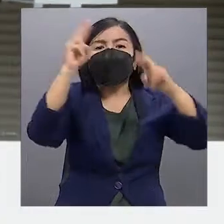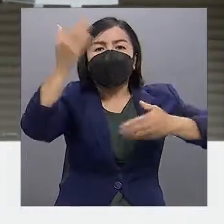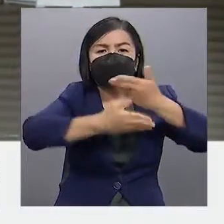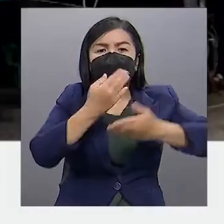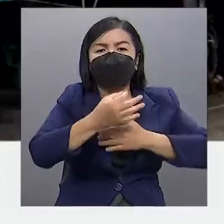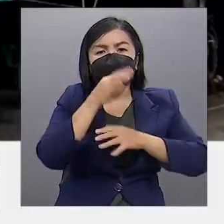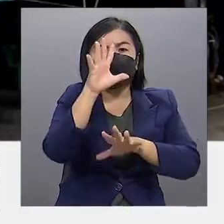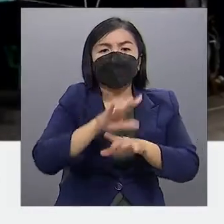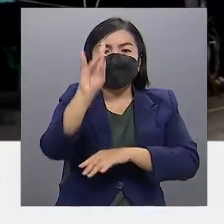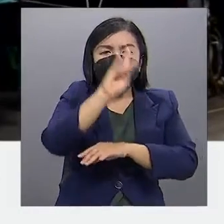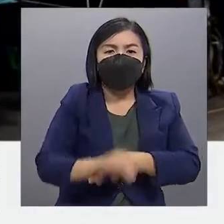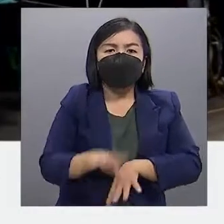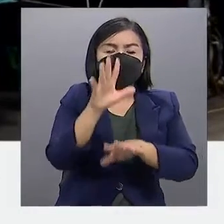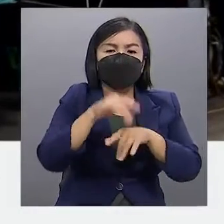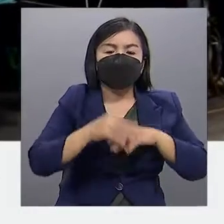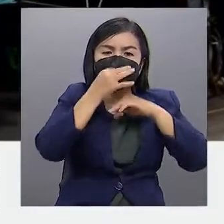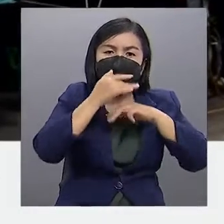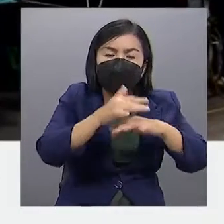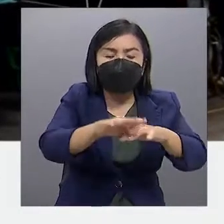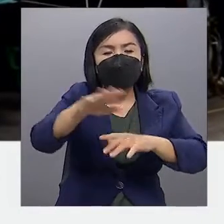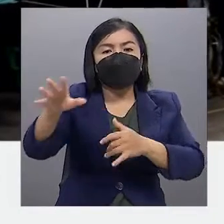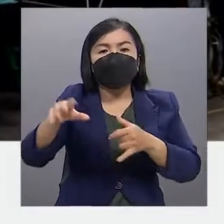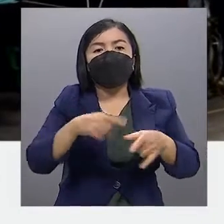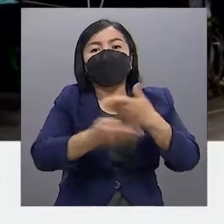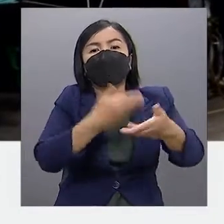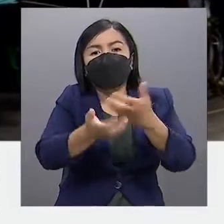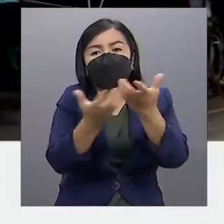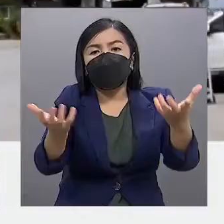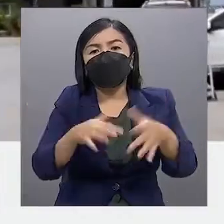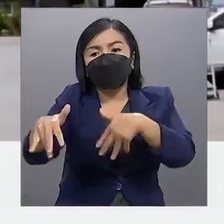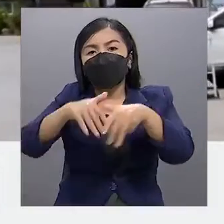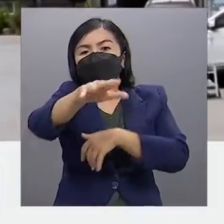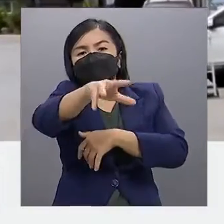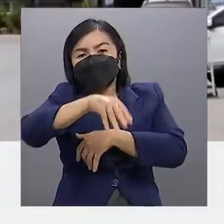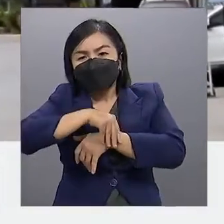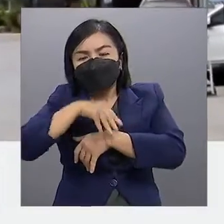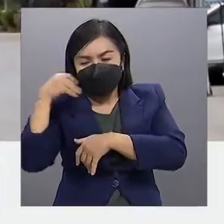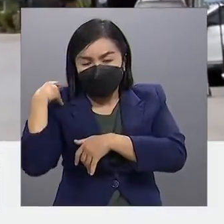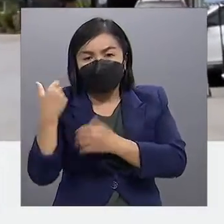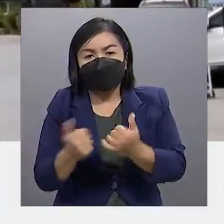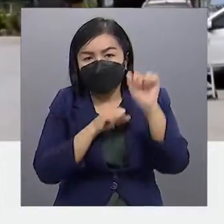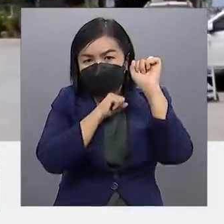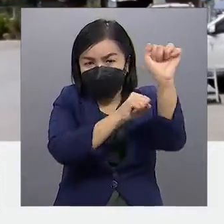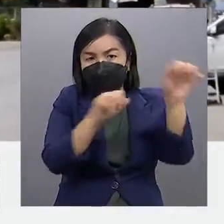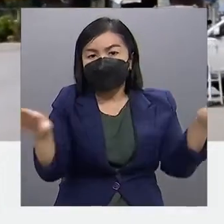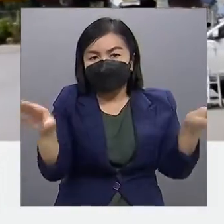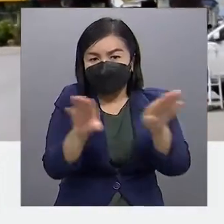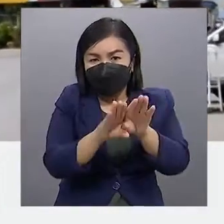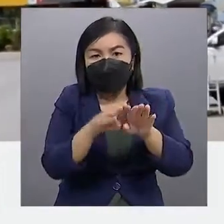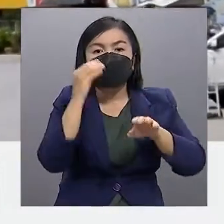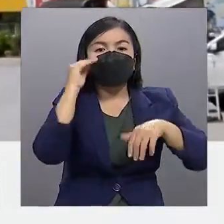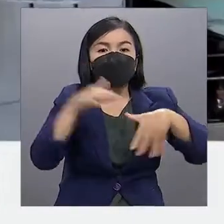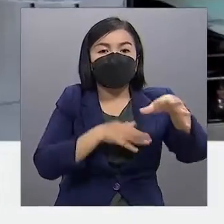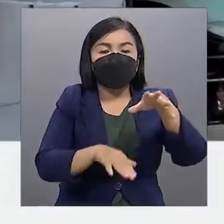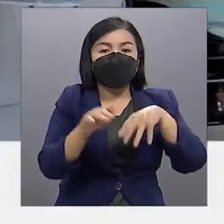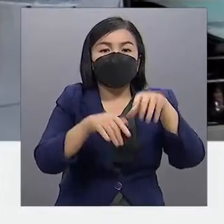นัดบ้านต้นทวยขณะนี้คณะกรรมการควบคุมโรคจังหวัดและประกาศปิดพื้นที่ 12หมู่บ้านและก็